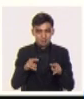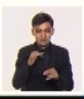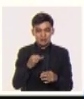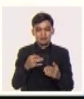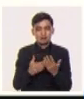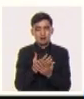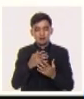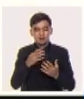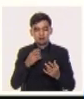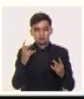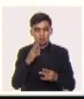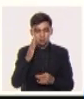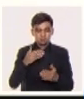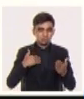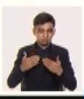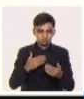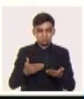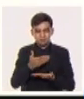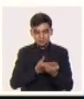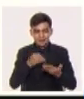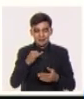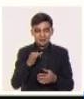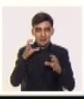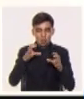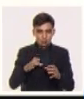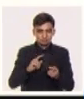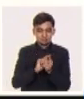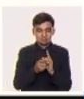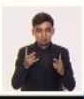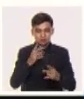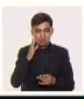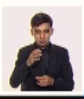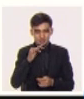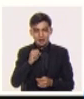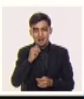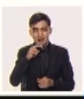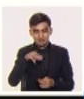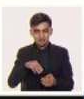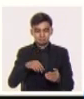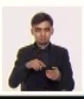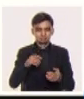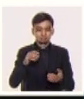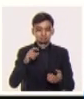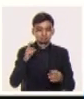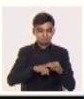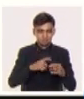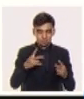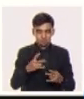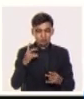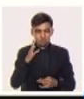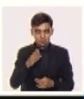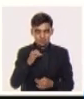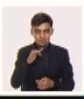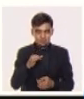заново вносить на обсуждение, чтобы для законодательным актом это все закрепить по